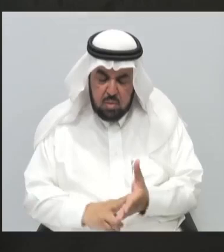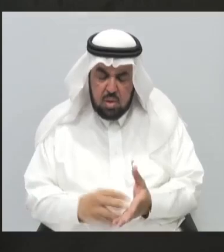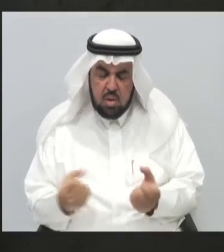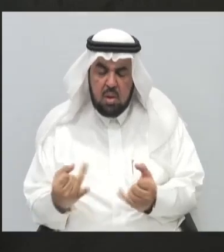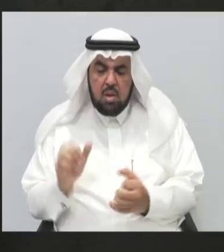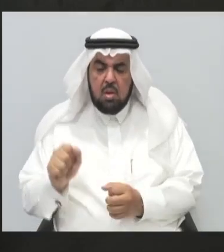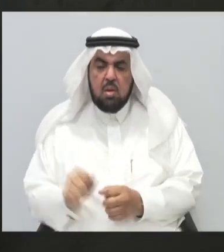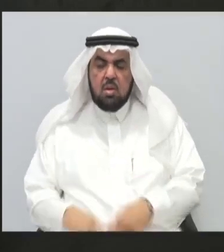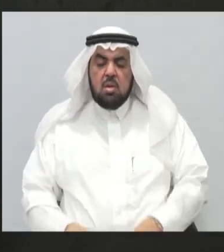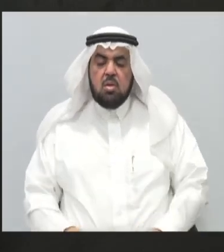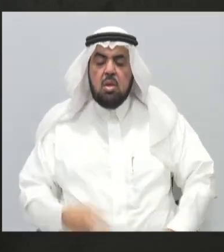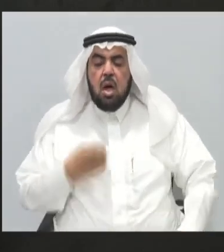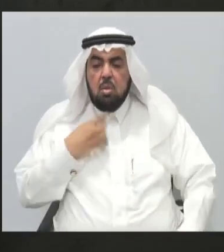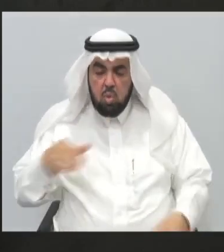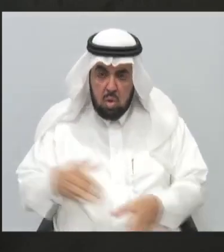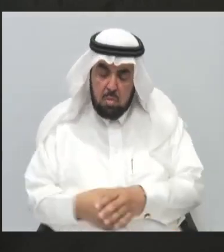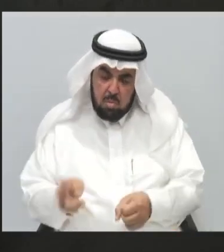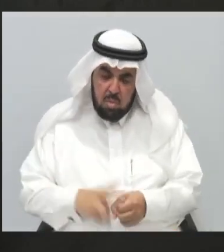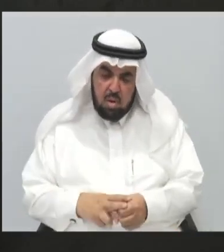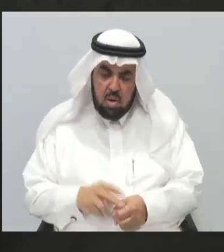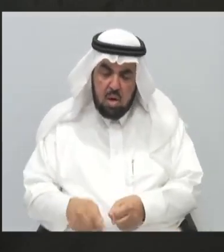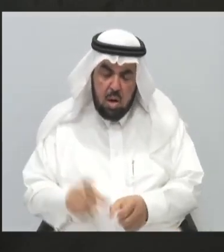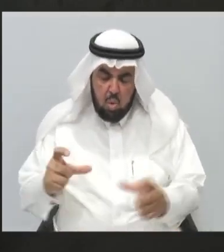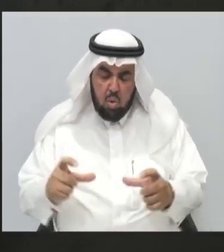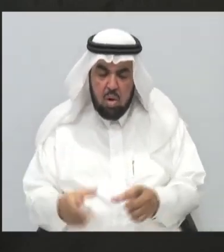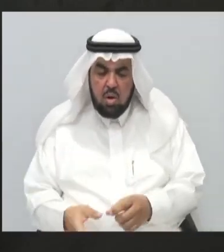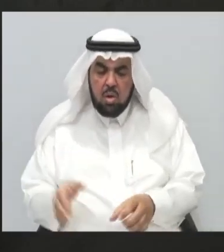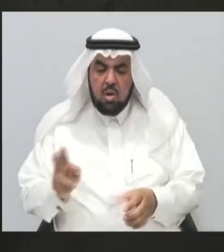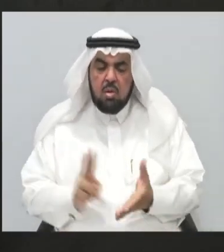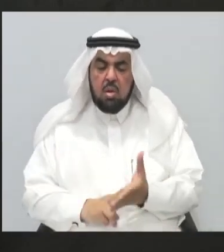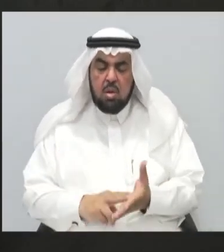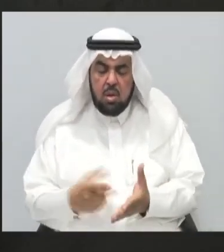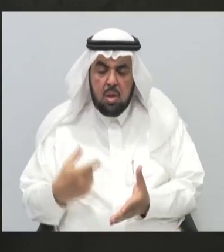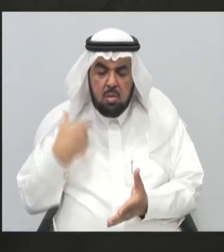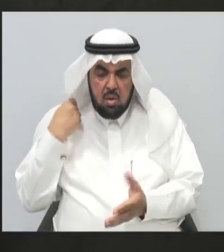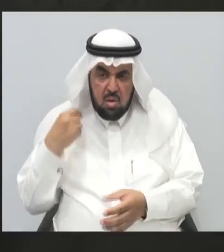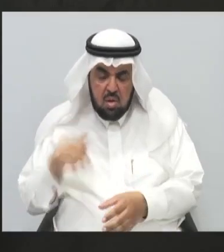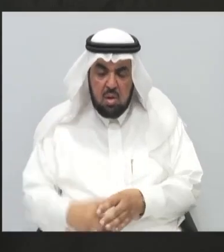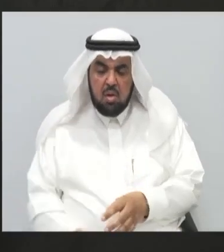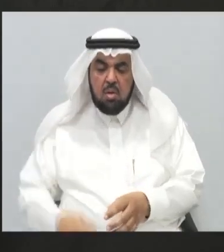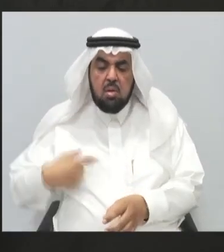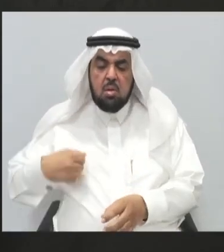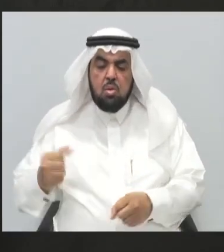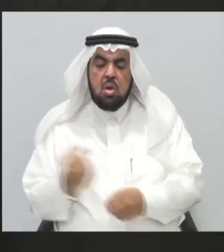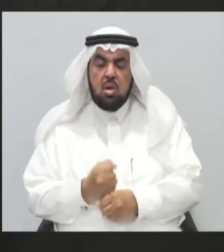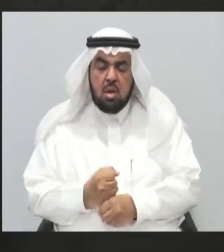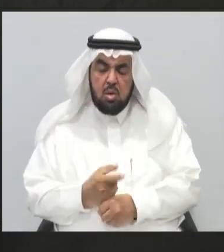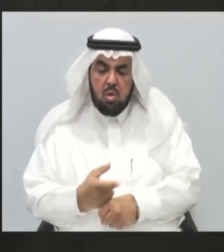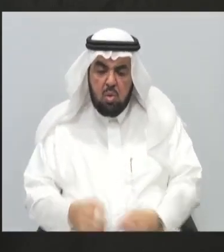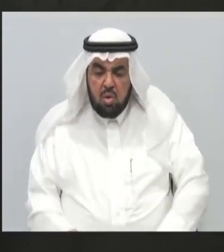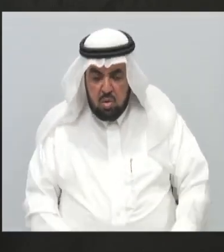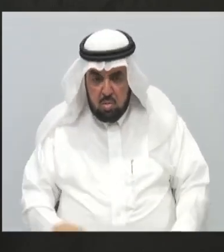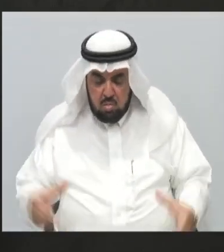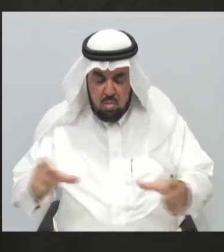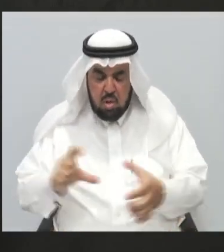حسابنا الخاص واذا اردنا الدخول مره اخرى الى الموقع نقوم بتسجيل حسابنا في اسم المستخدم الذي قمنا بتسجيله